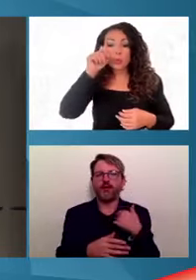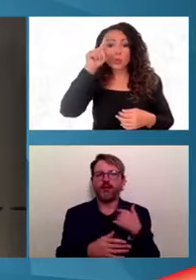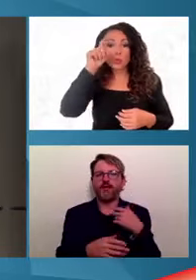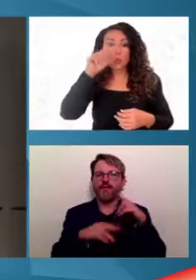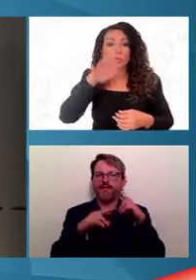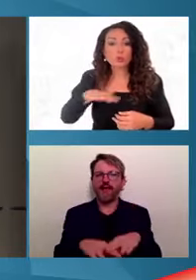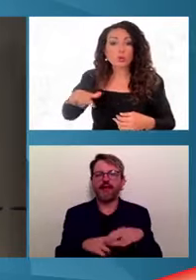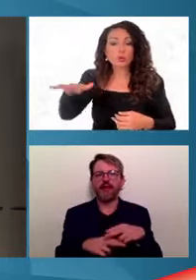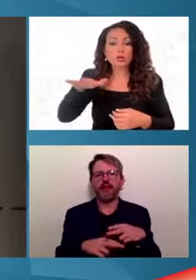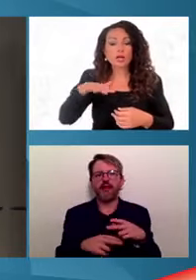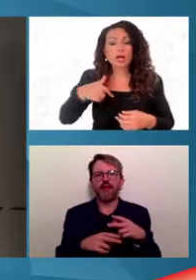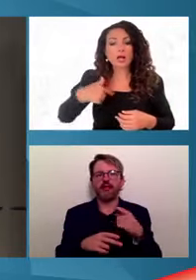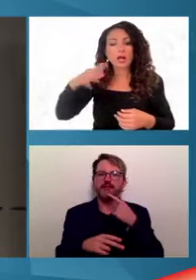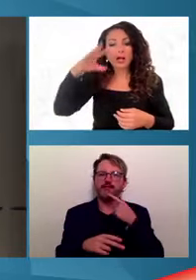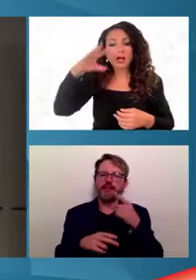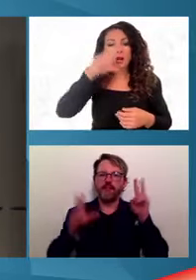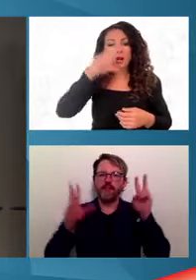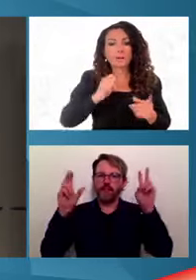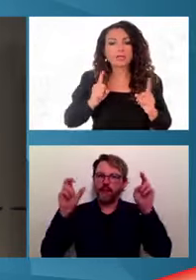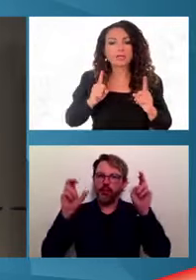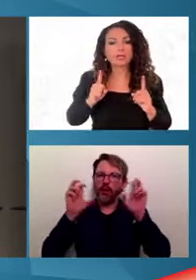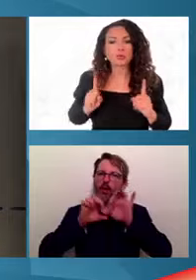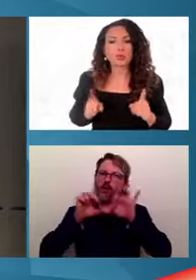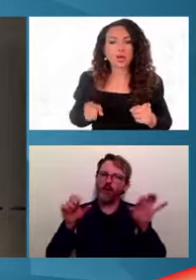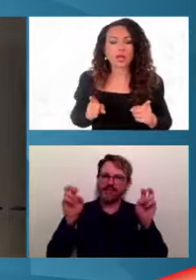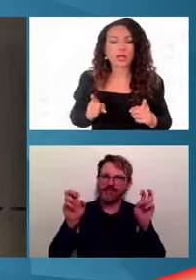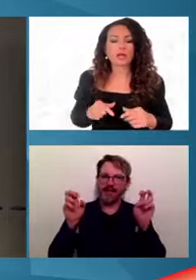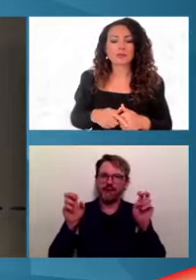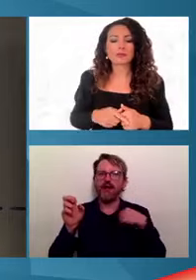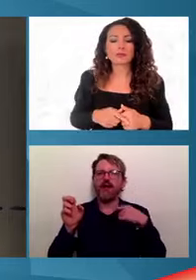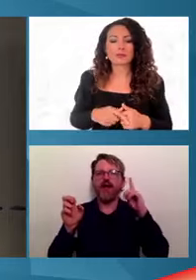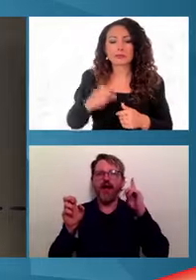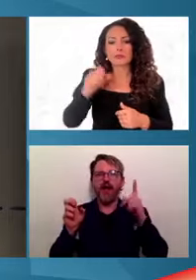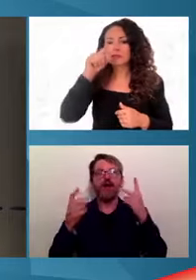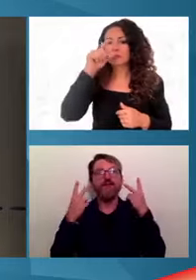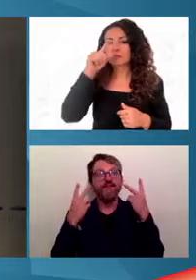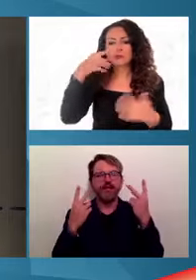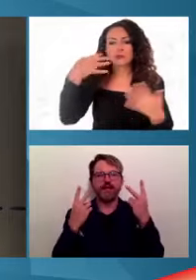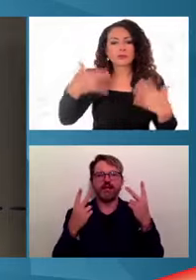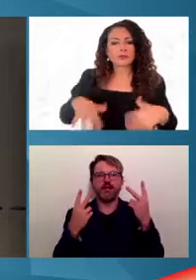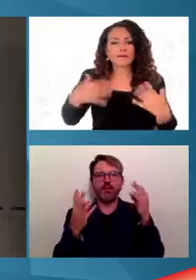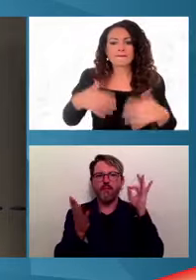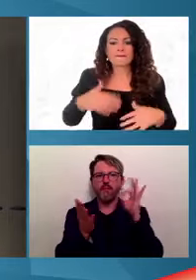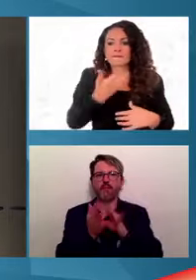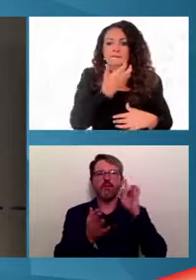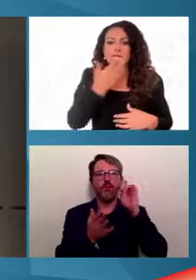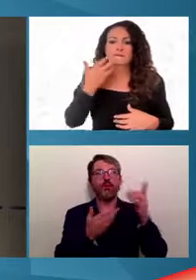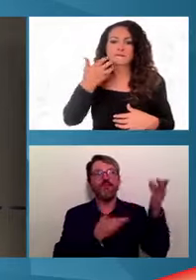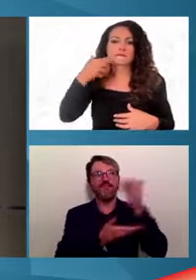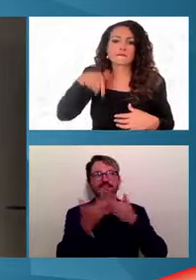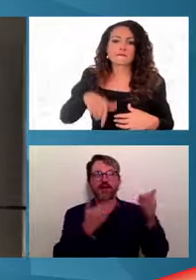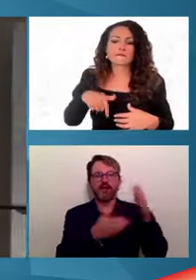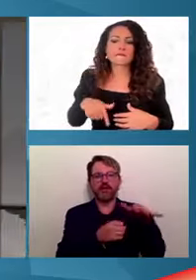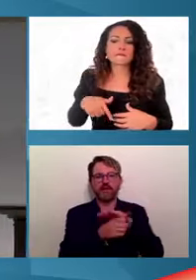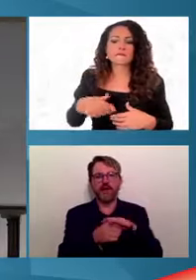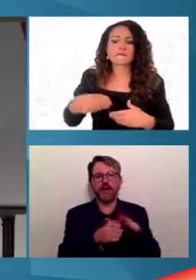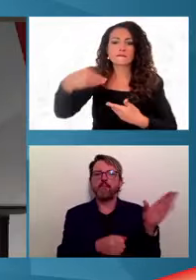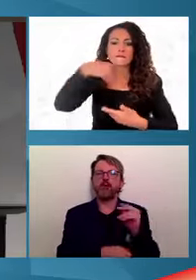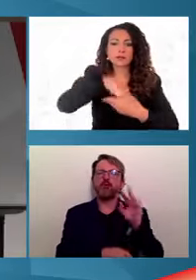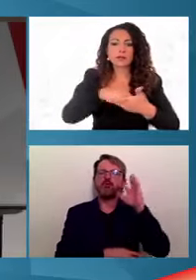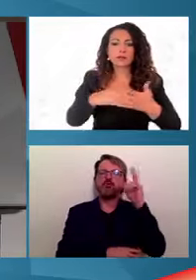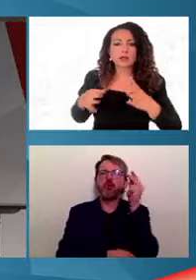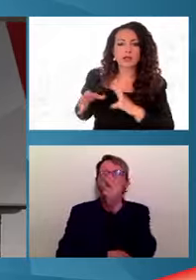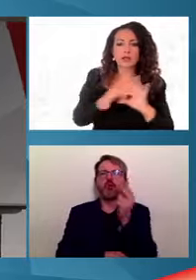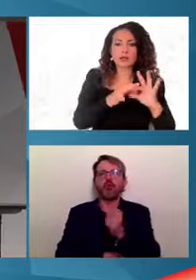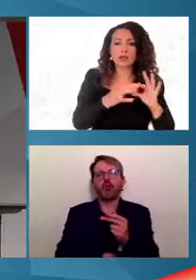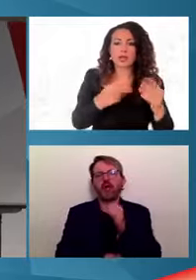Wurst geht, unter Anführungszeichen, auch ein wesentlicher Faktor, auch ein Wirtschaftssektor. Man kann nicht sagen, die schönen Künstler, die sind mal